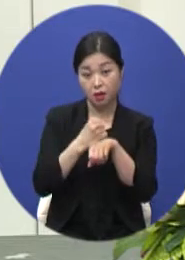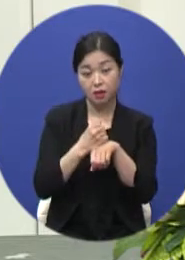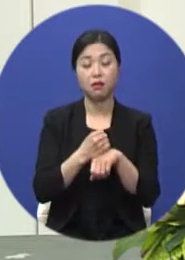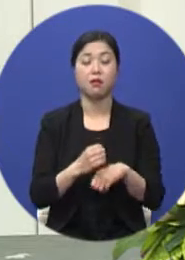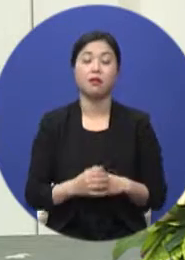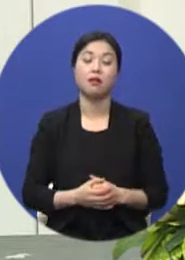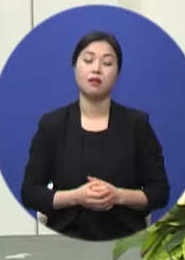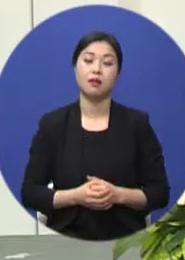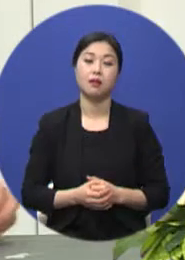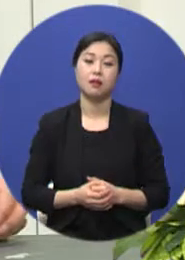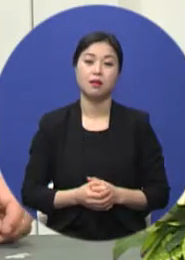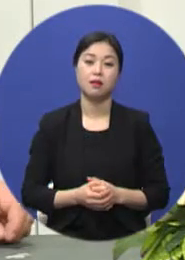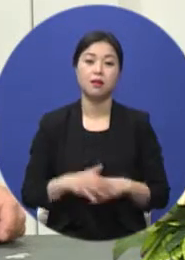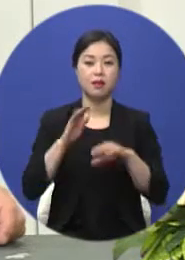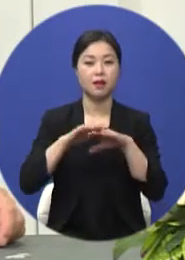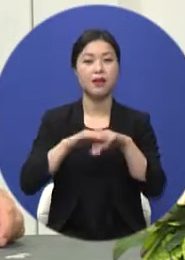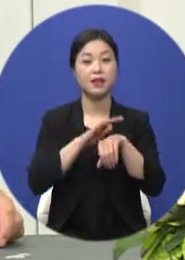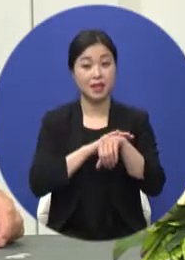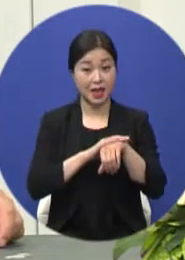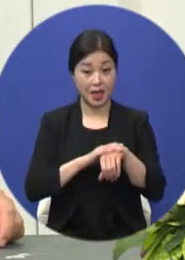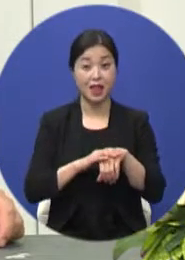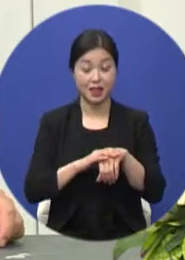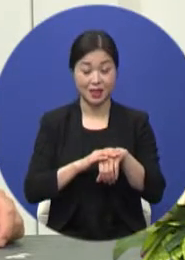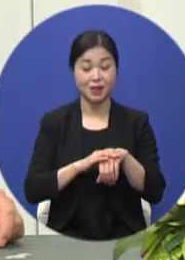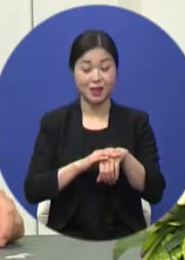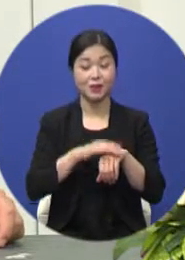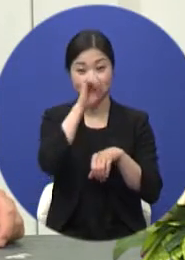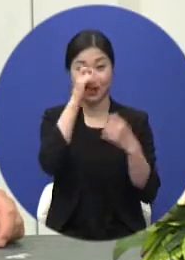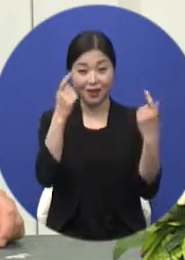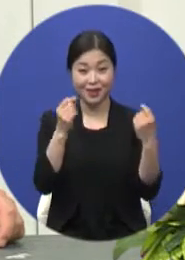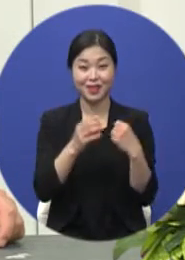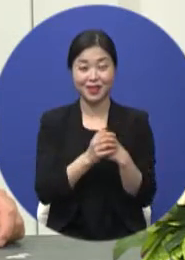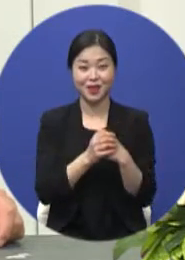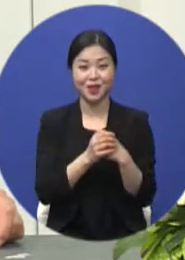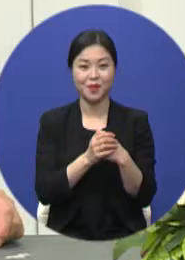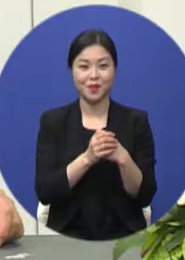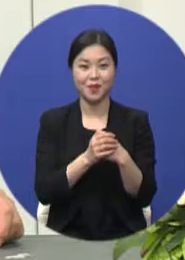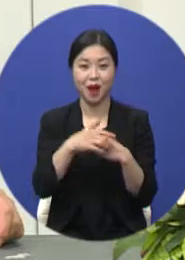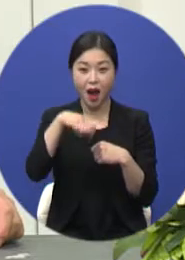산뜻하게 풀어 가시라고 외식 상품권을 선물로 보내드릴게요.